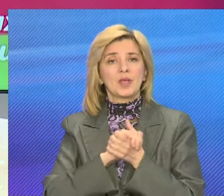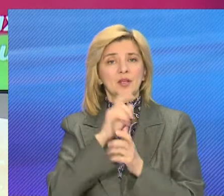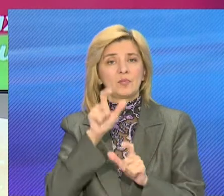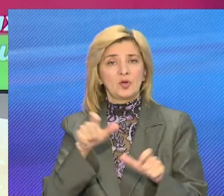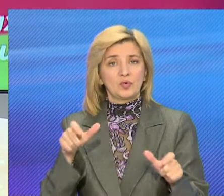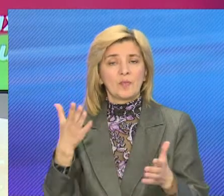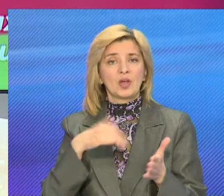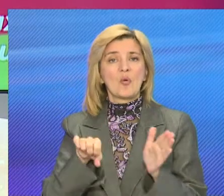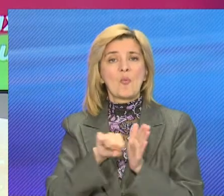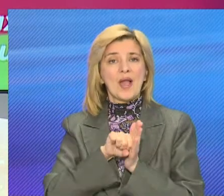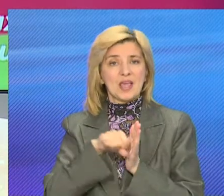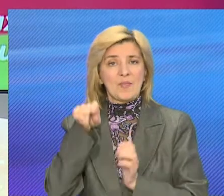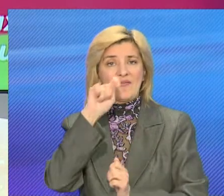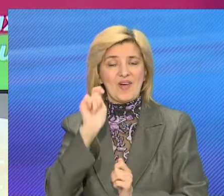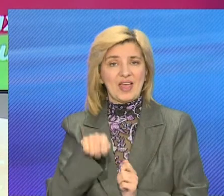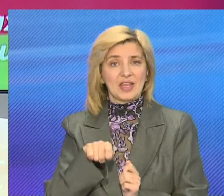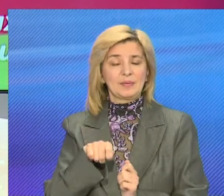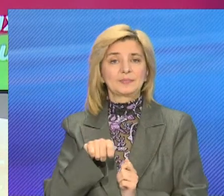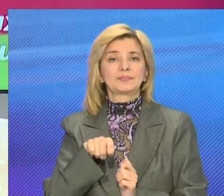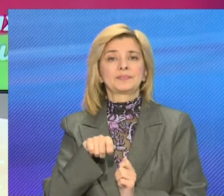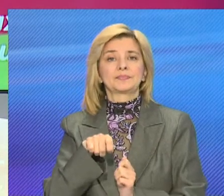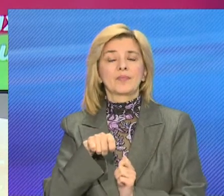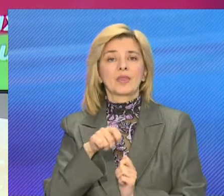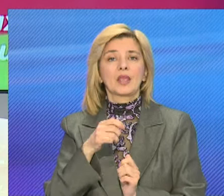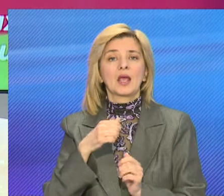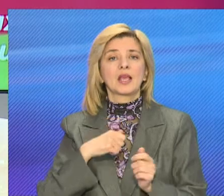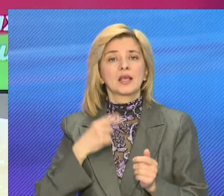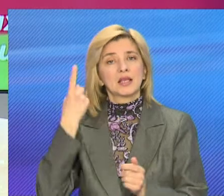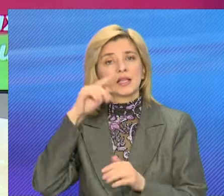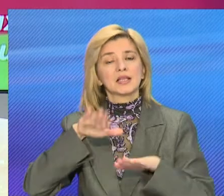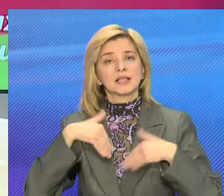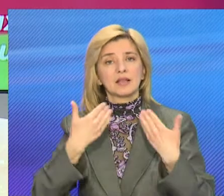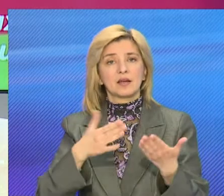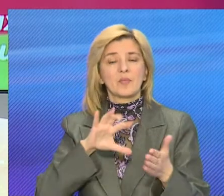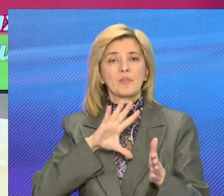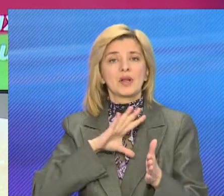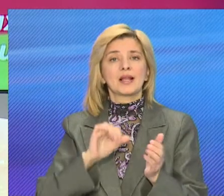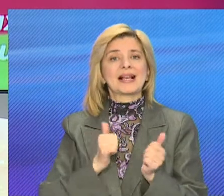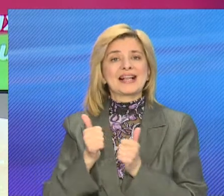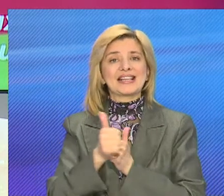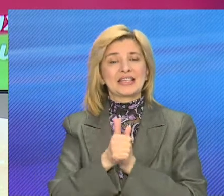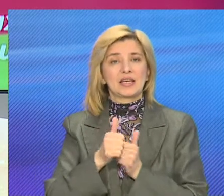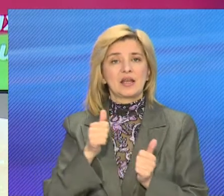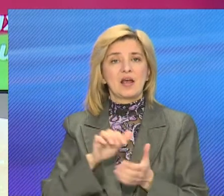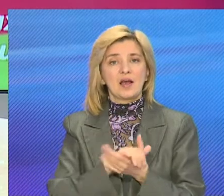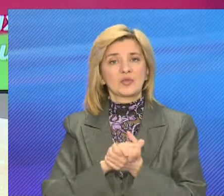вайны. Ініцыятарамі памятнага мерапрыемства выступілі лідары грамадскіх арганізацый і аб'яднанняў прынёмання.